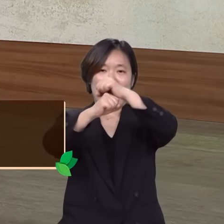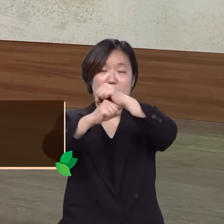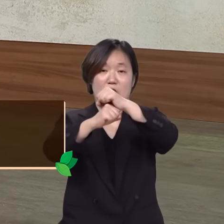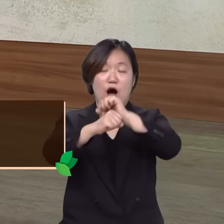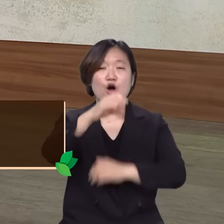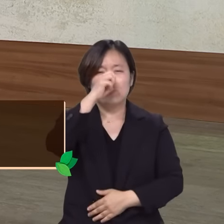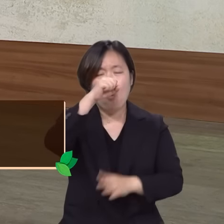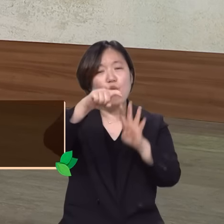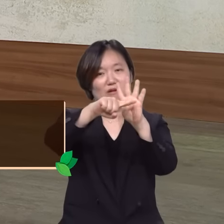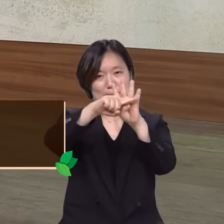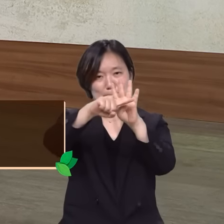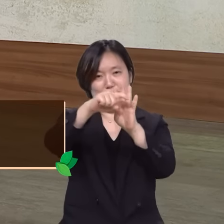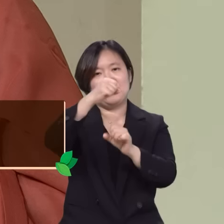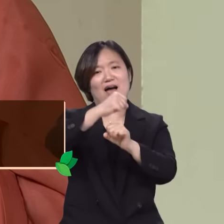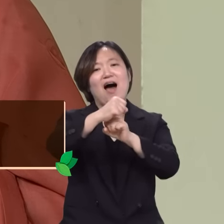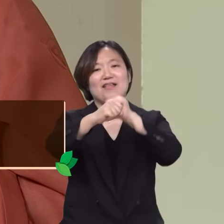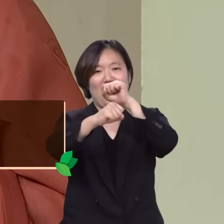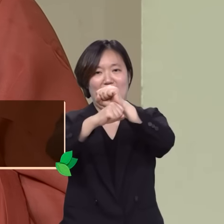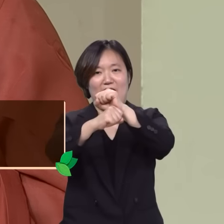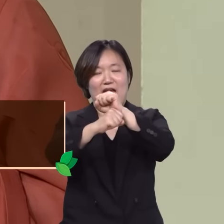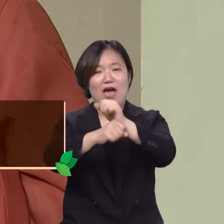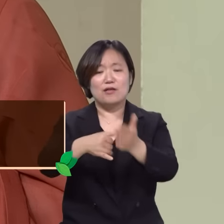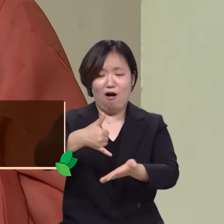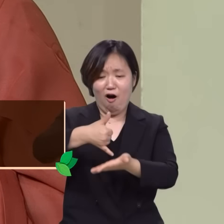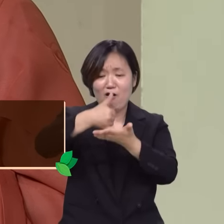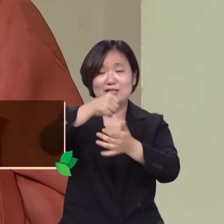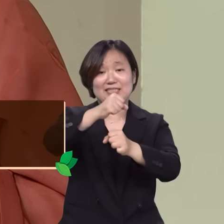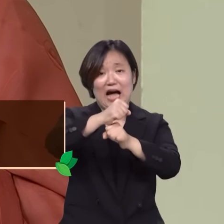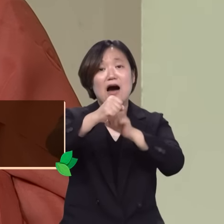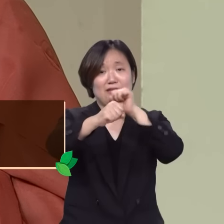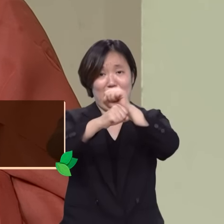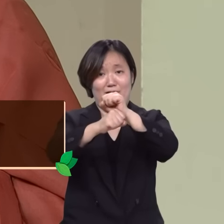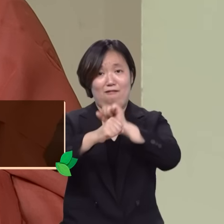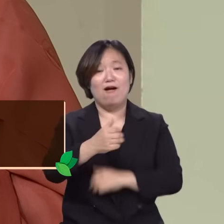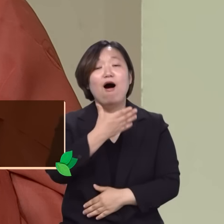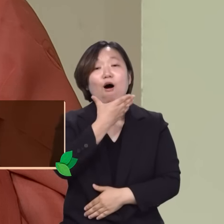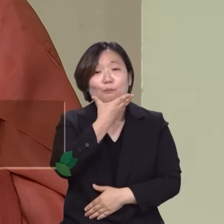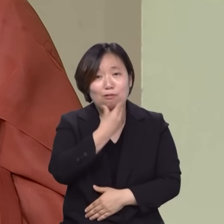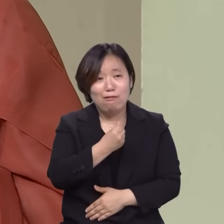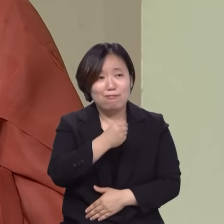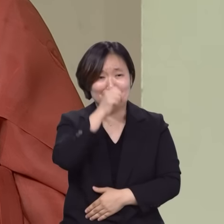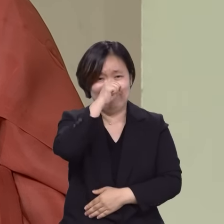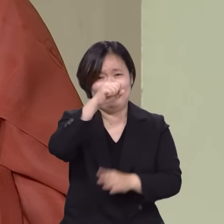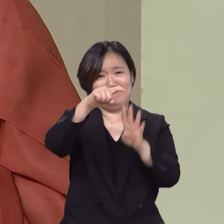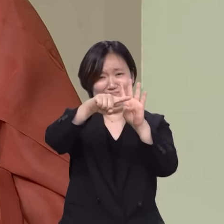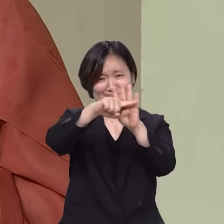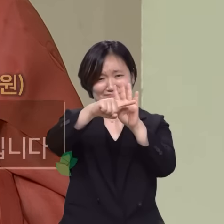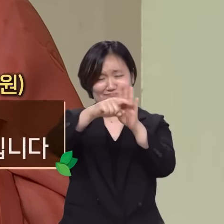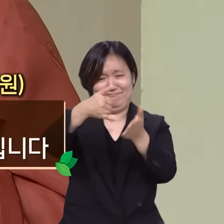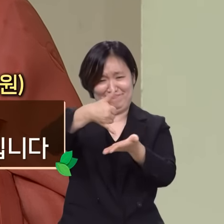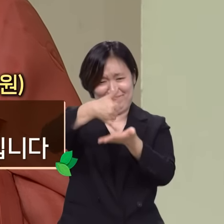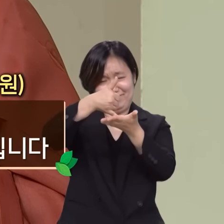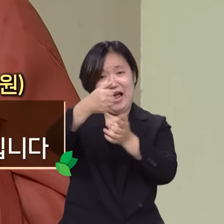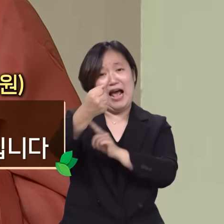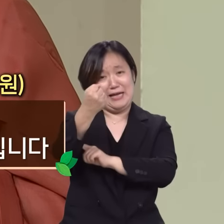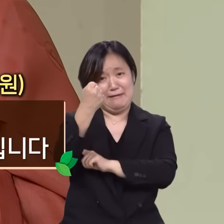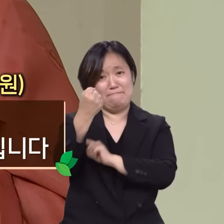선업을 지으십시오 공덕을 쌓으십시오 복과 선업과 공덕의